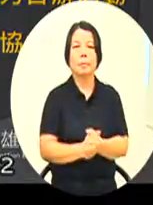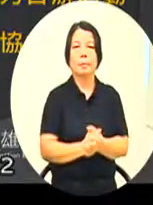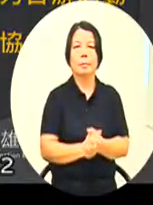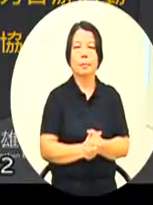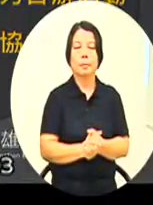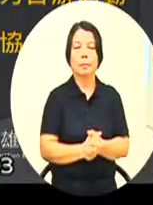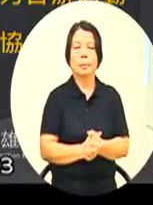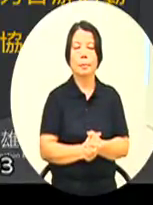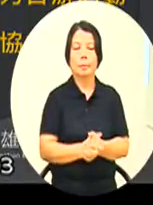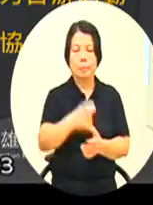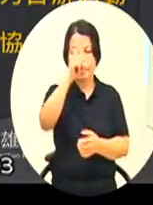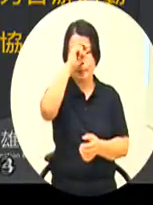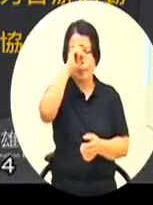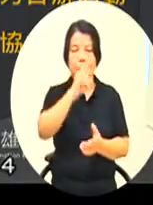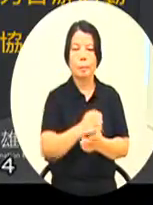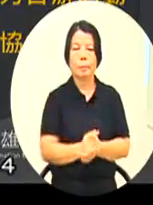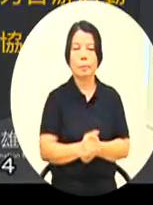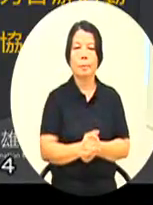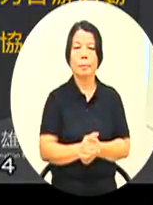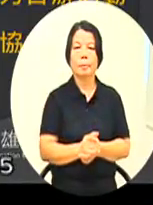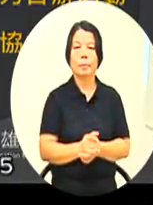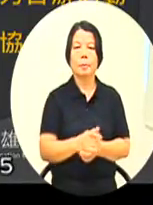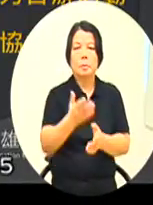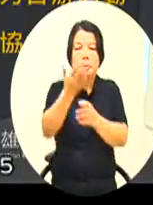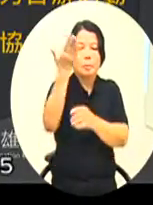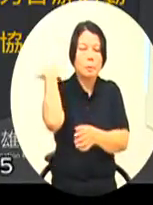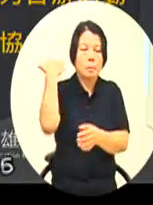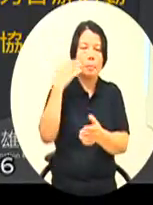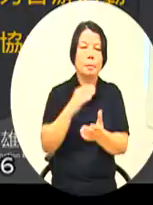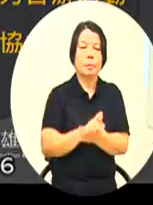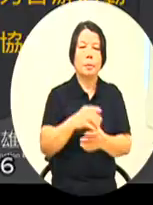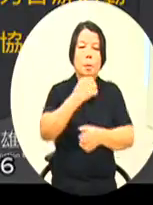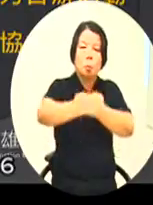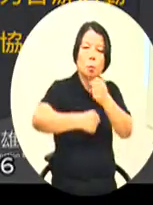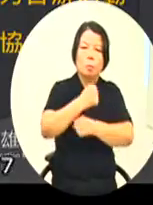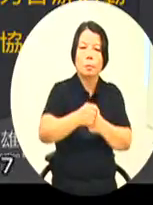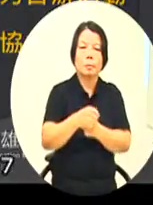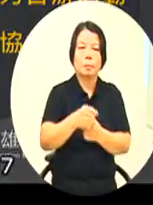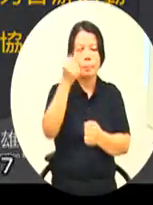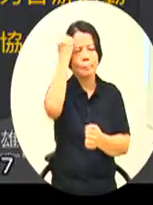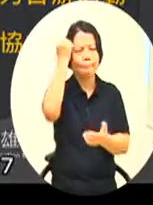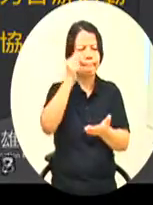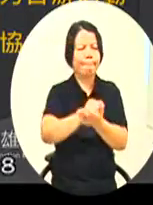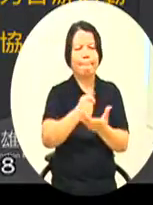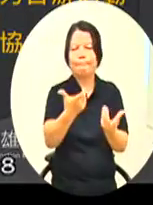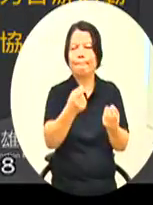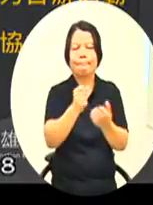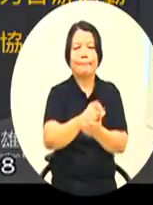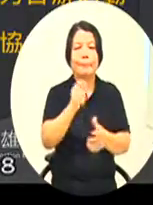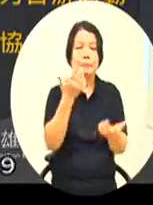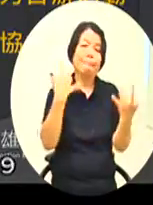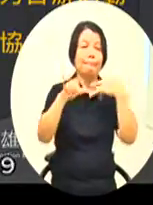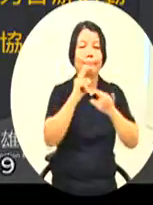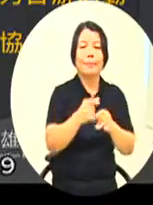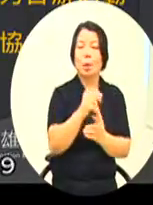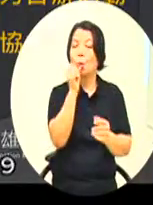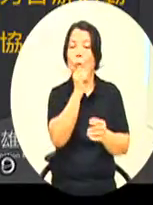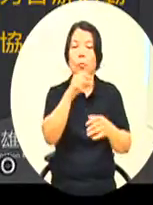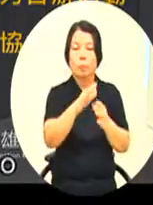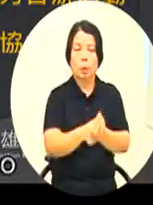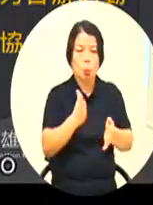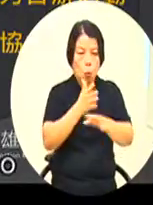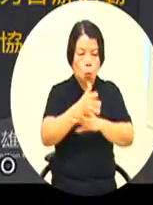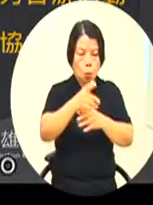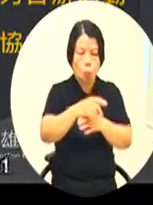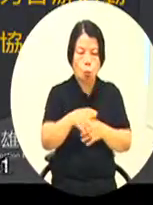我们希望哈能够摆脱过去对于办活动就是一个唱歌跳舞的思维。那希望呢，透过活动，不管